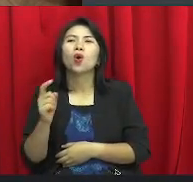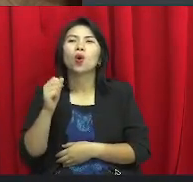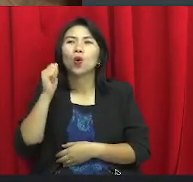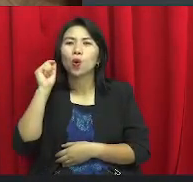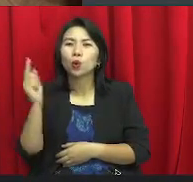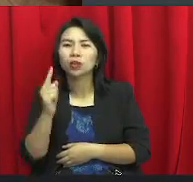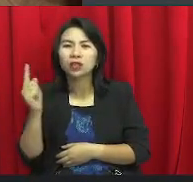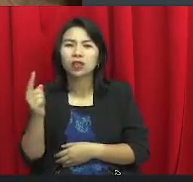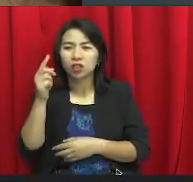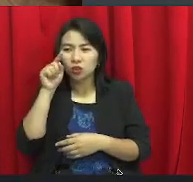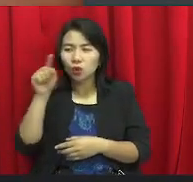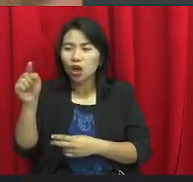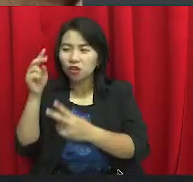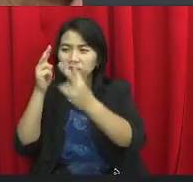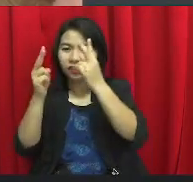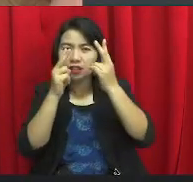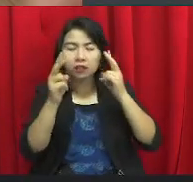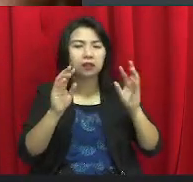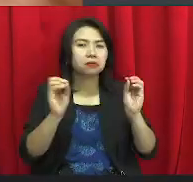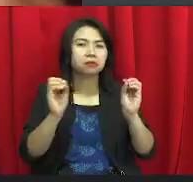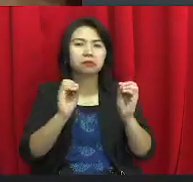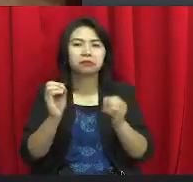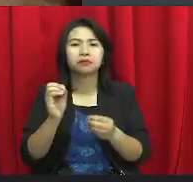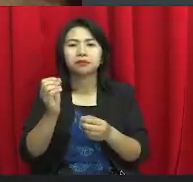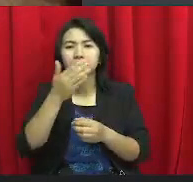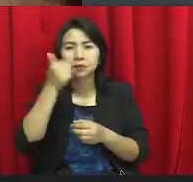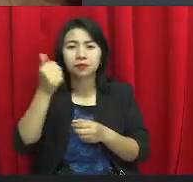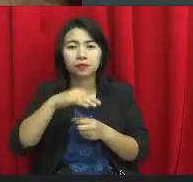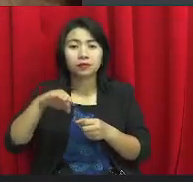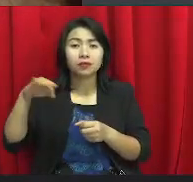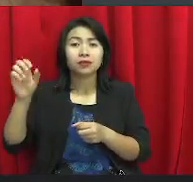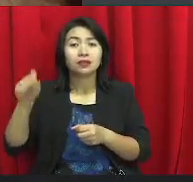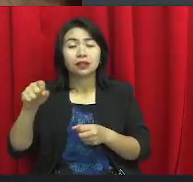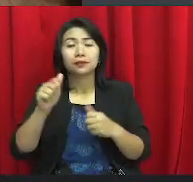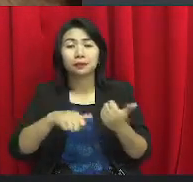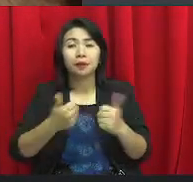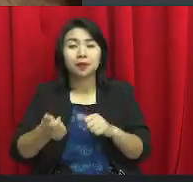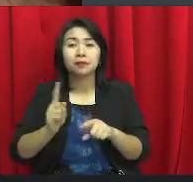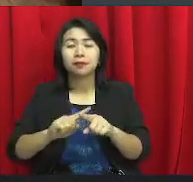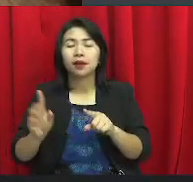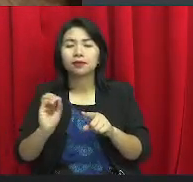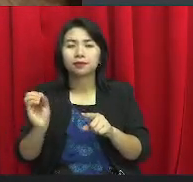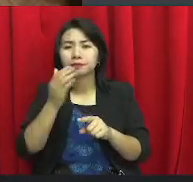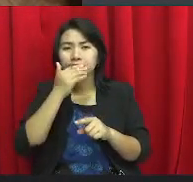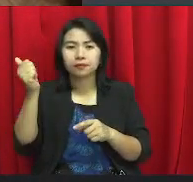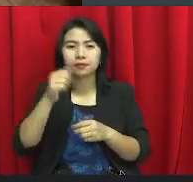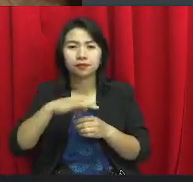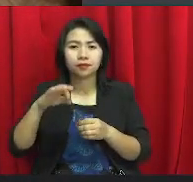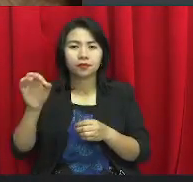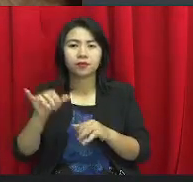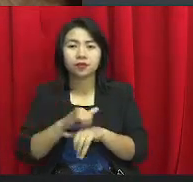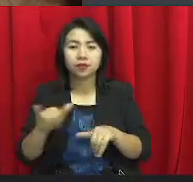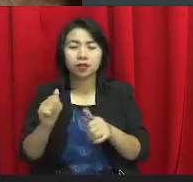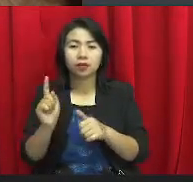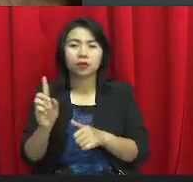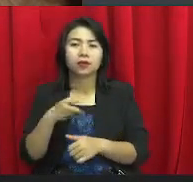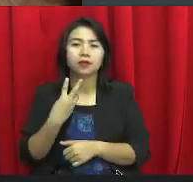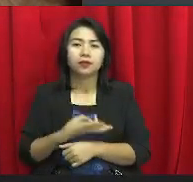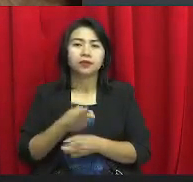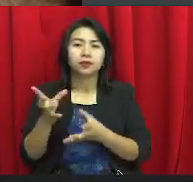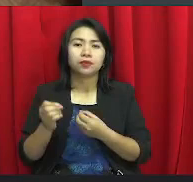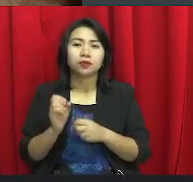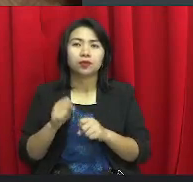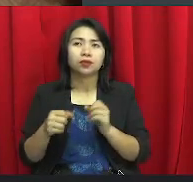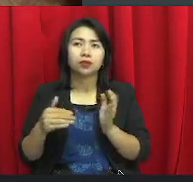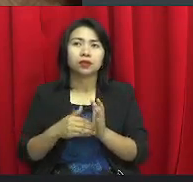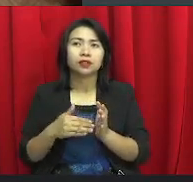narinig na soul winning. Bakit? So Baptist sila, pero wala silang soul winning na katulad po natin. At yun po, kapag may